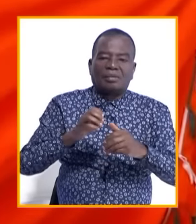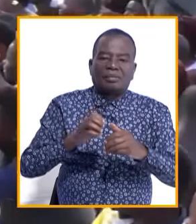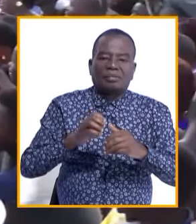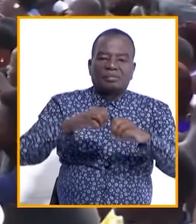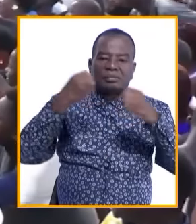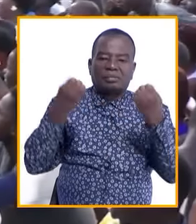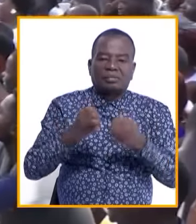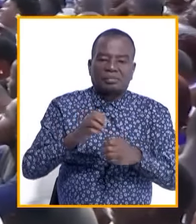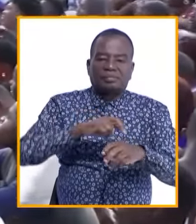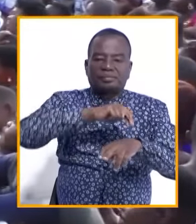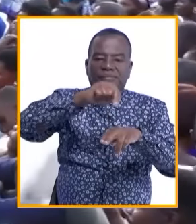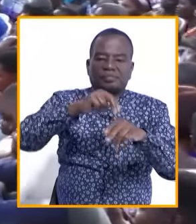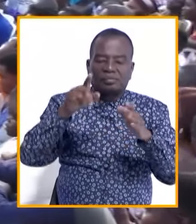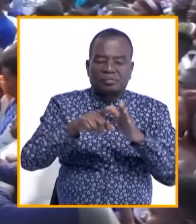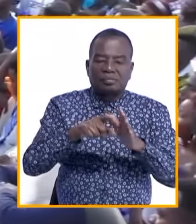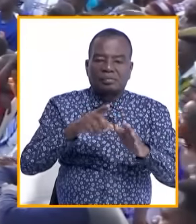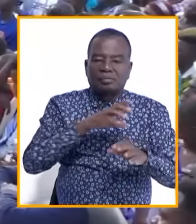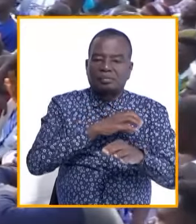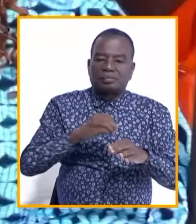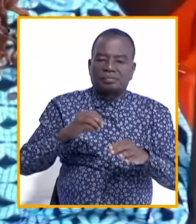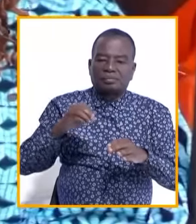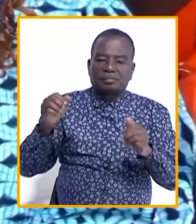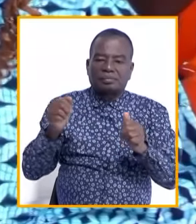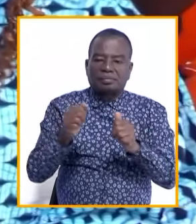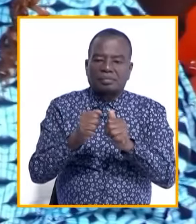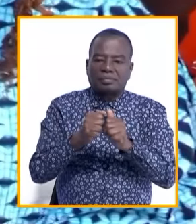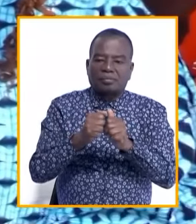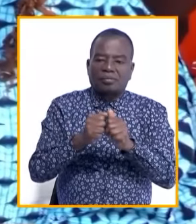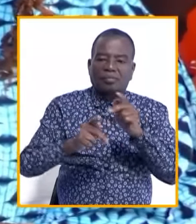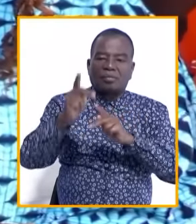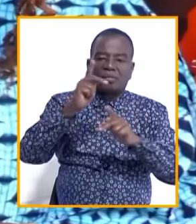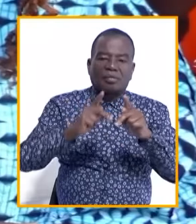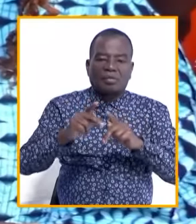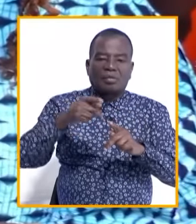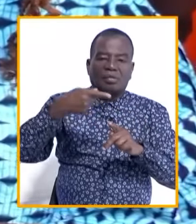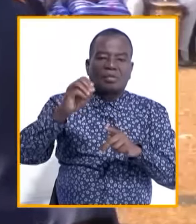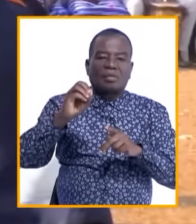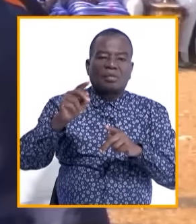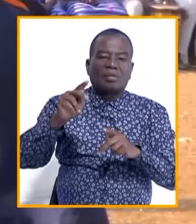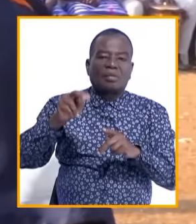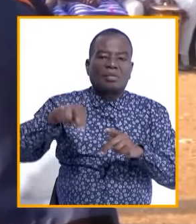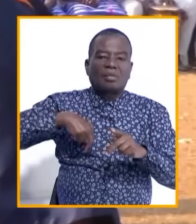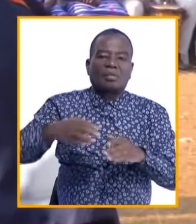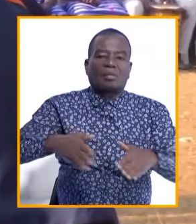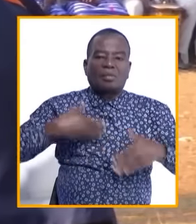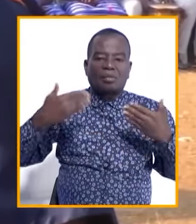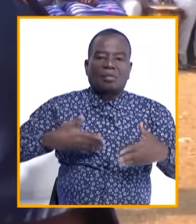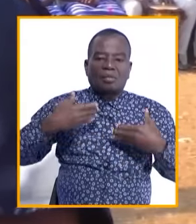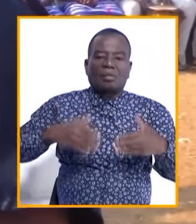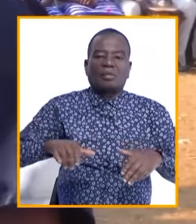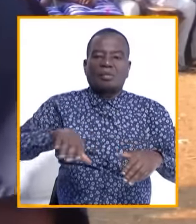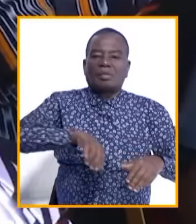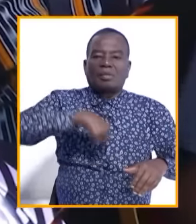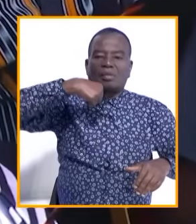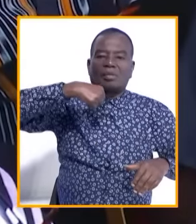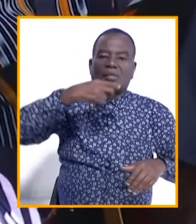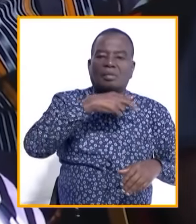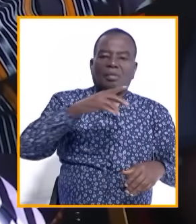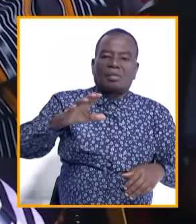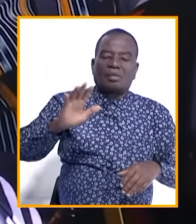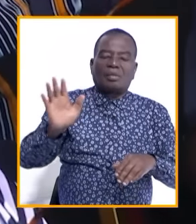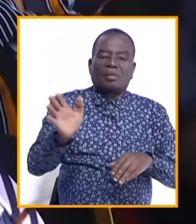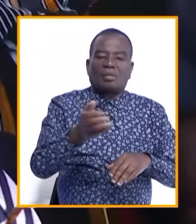lutte par les éléphants de Côte d'Ivoire. Cela se déroule nulle part ailleurs qu'au Tchindan Festival du peuple Bomi. Nous sommes